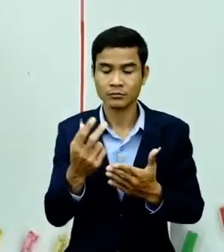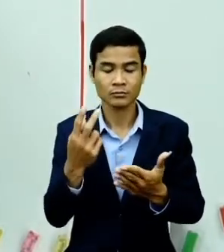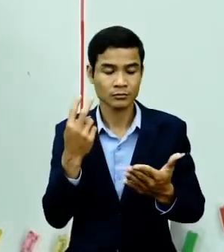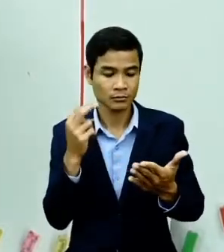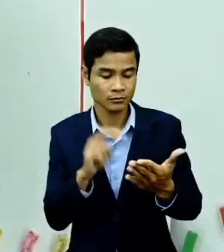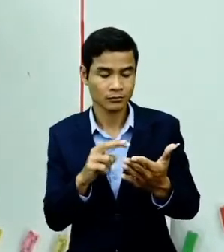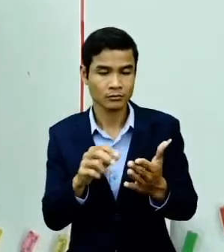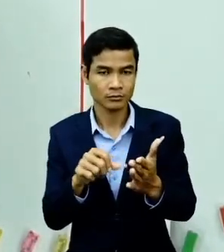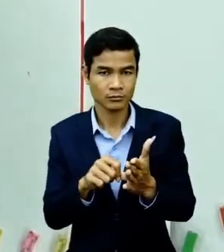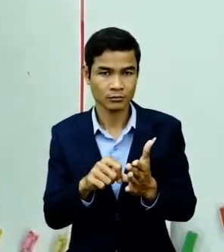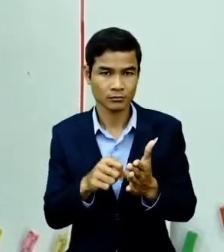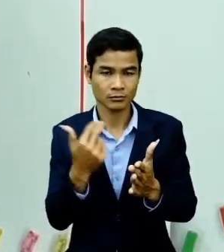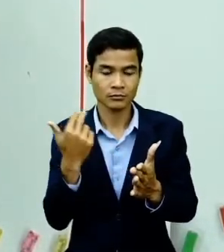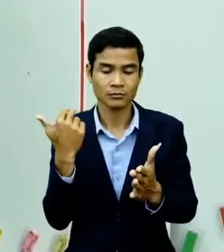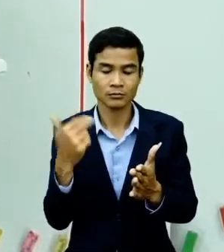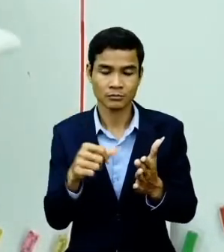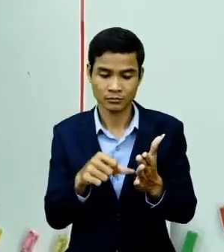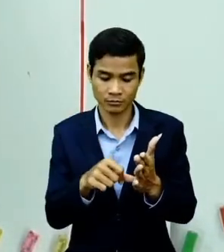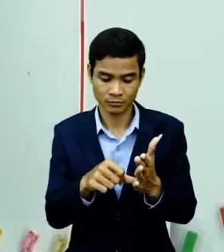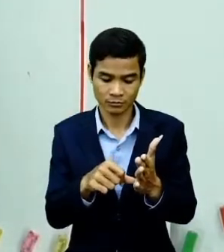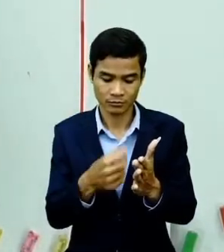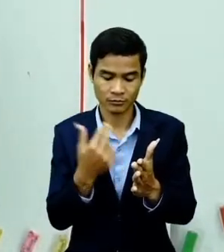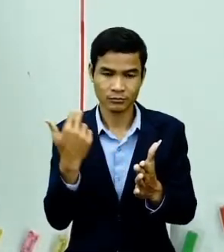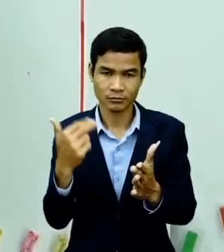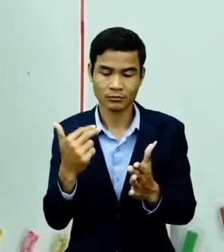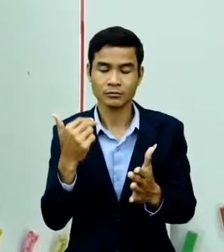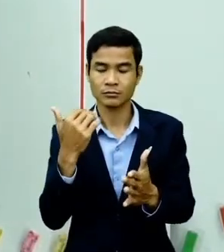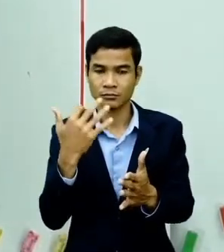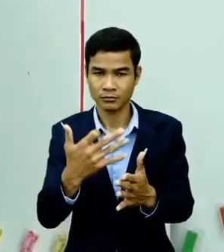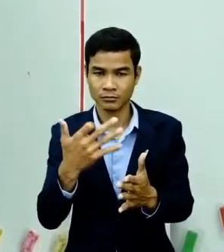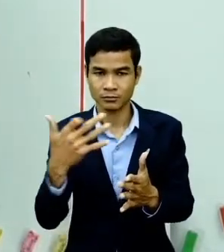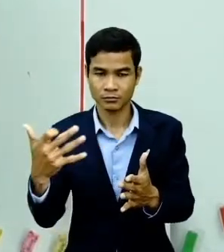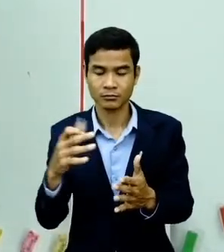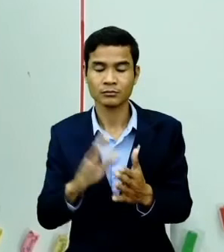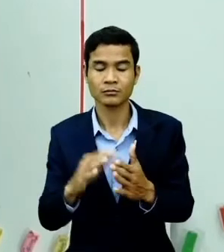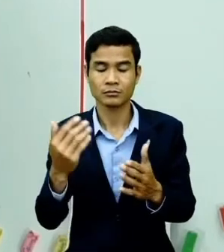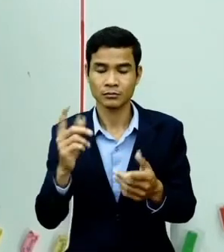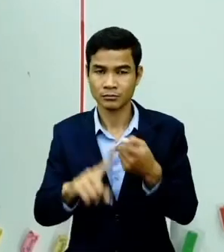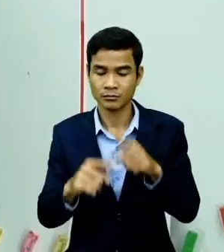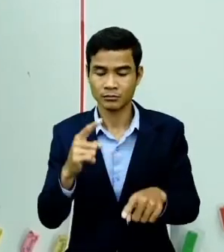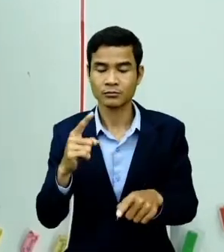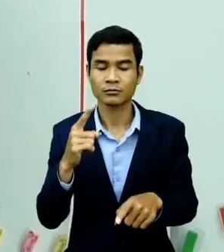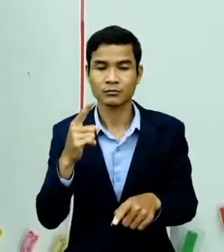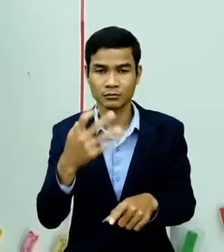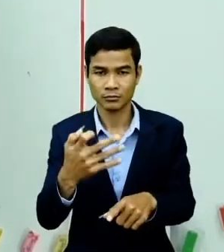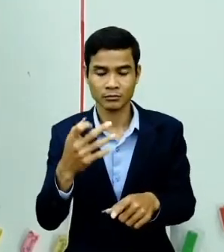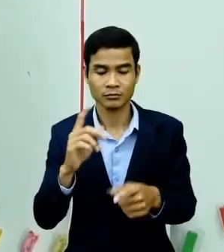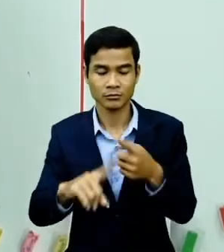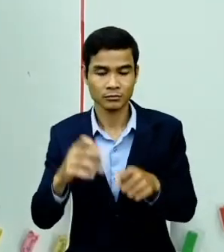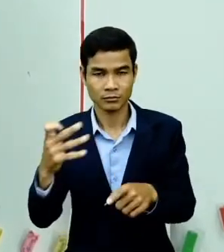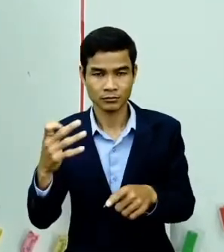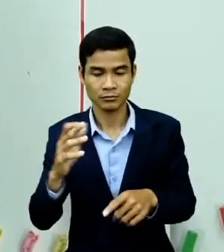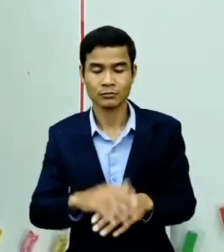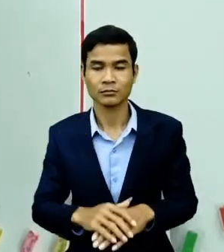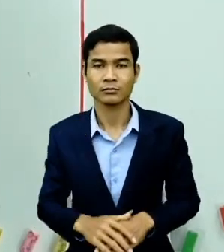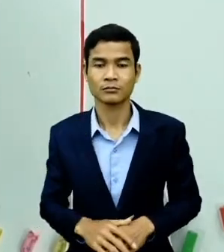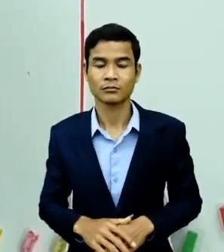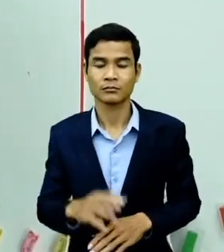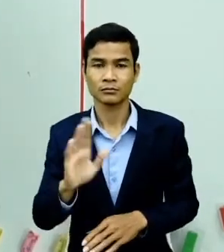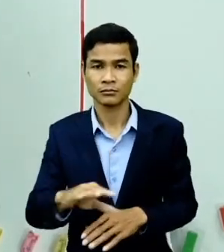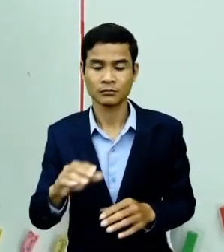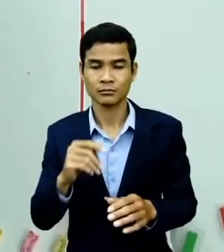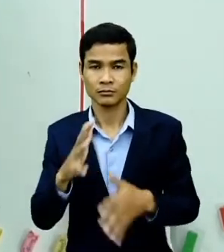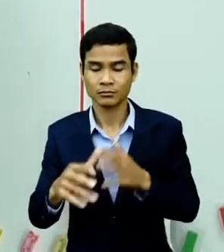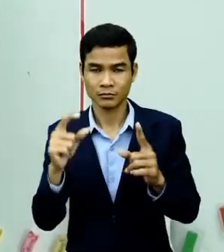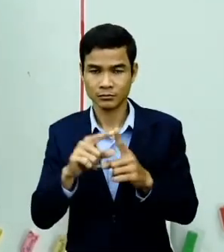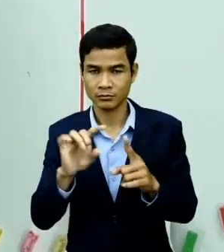បើកនៅទំព័រទី88ដែលមានលេខទំព័រលេខ8និងលេខ8ចាគឺ